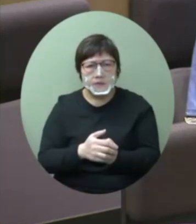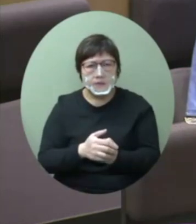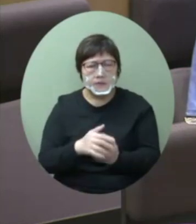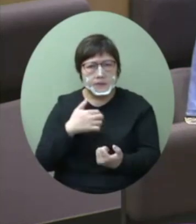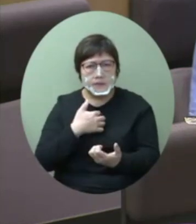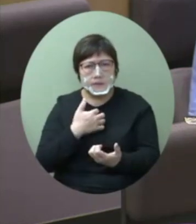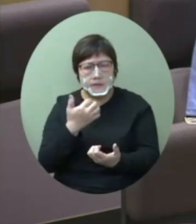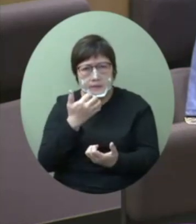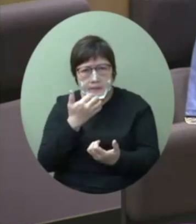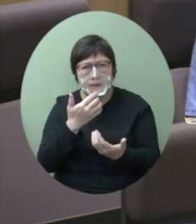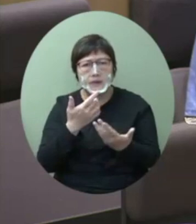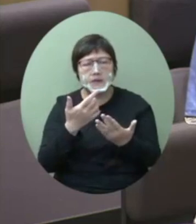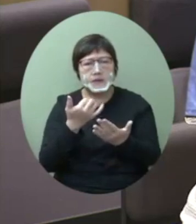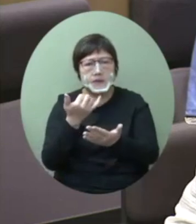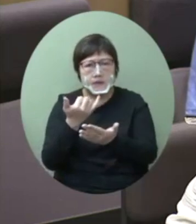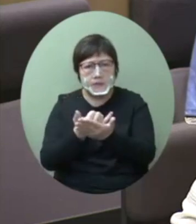沒有什麼說話想跟他們說呢？